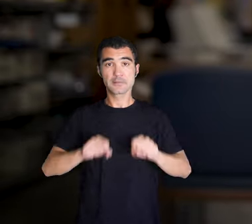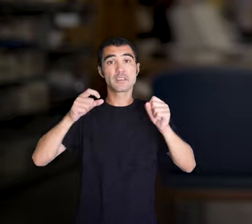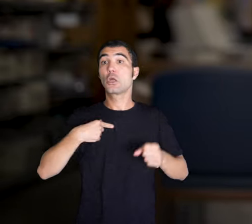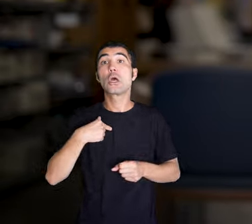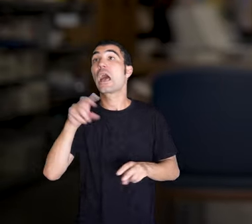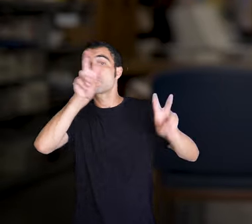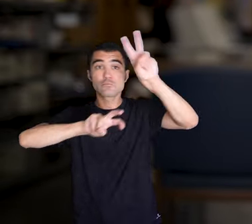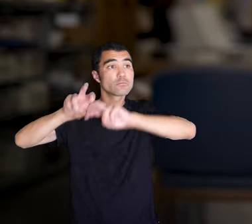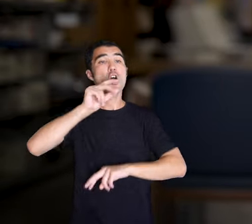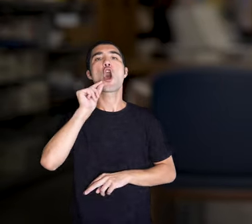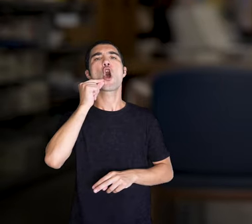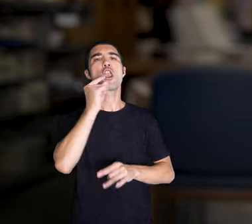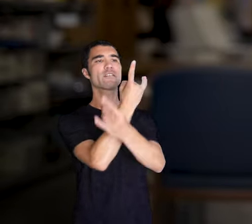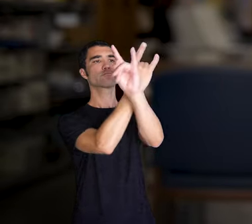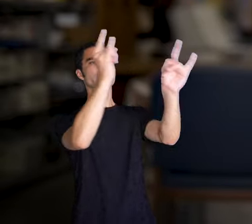l'olivar, miràvem